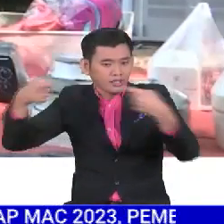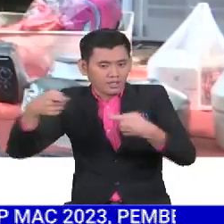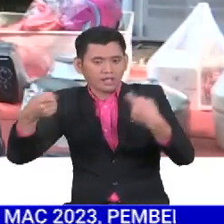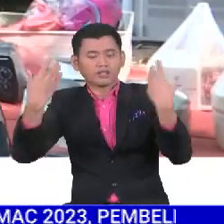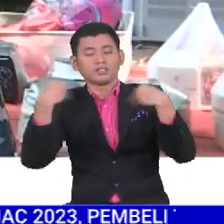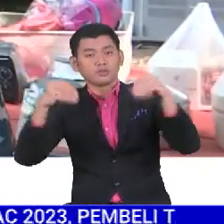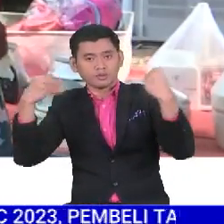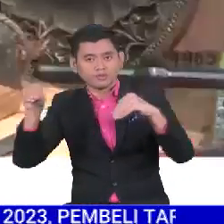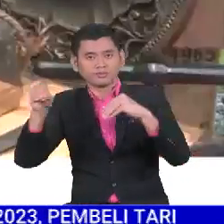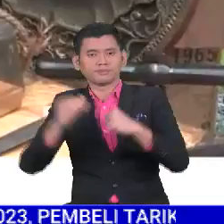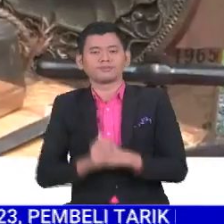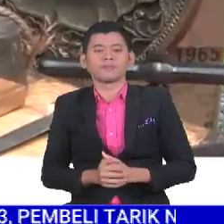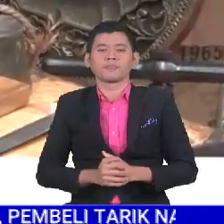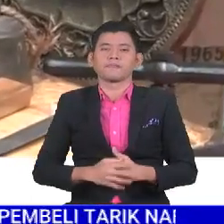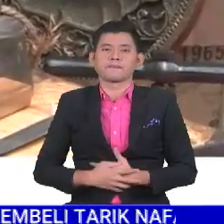tani.